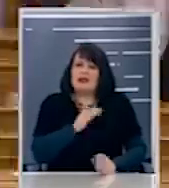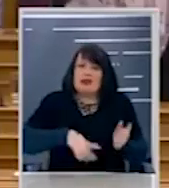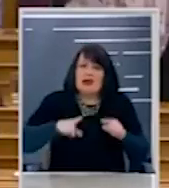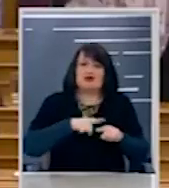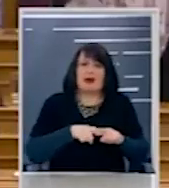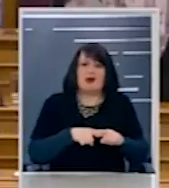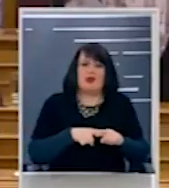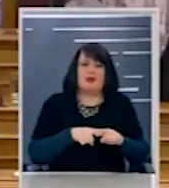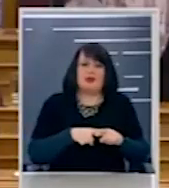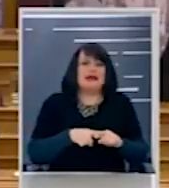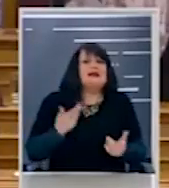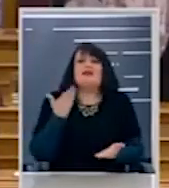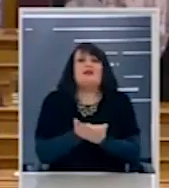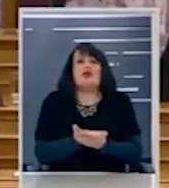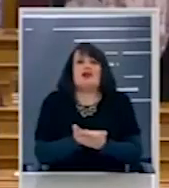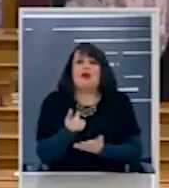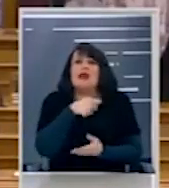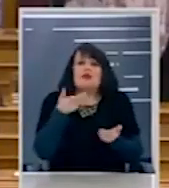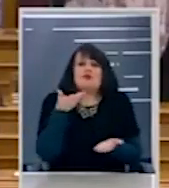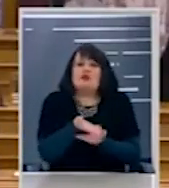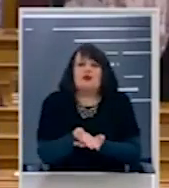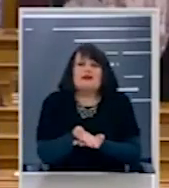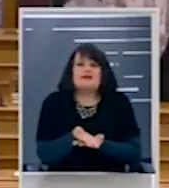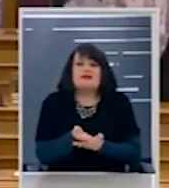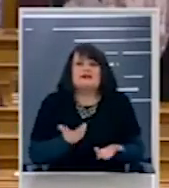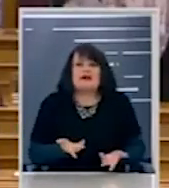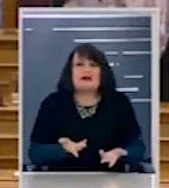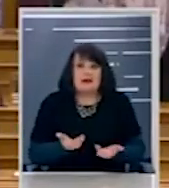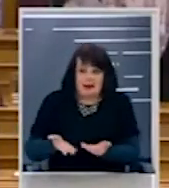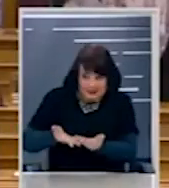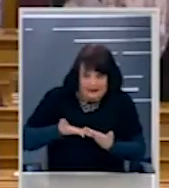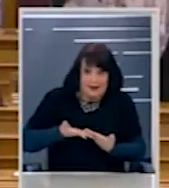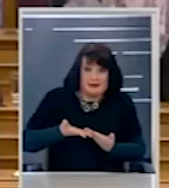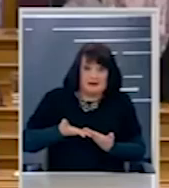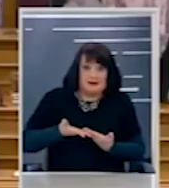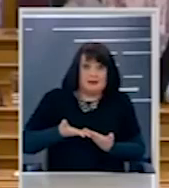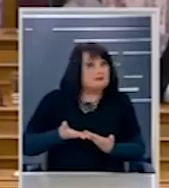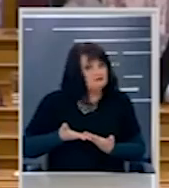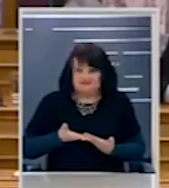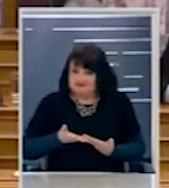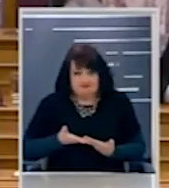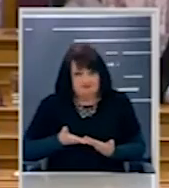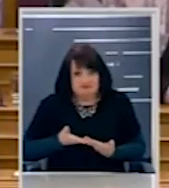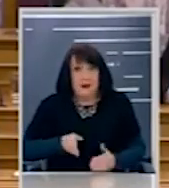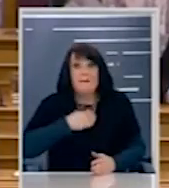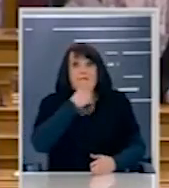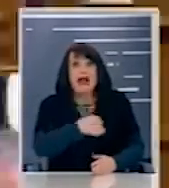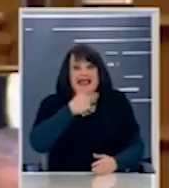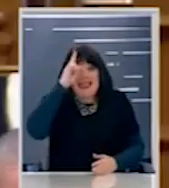λαό τι προτείνει να κάνουμε, όχι μόνο δεν βάζει πλάτη, αλλά πηγαίνει στο Βερολίνο,